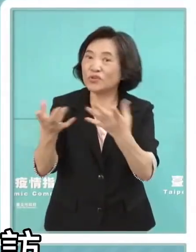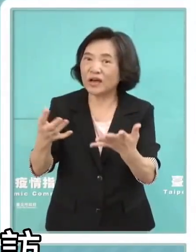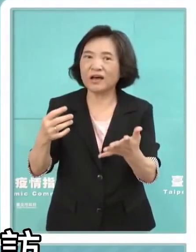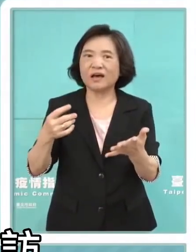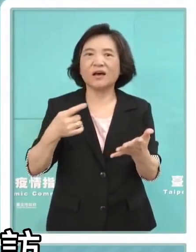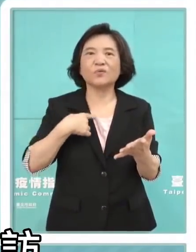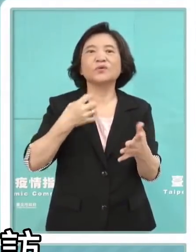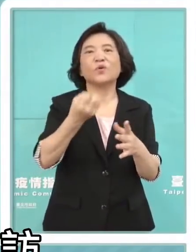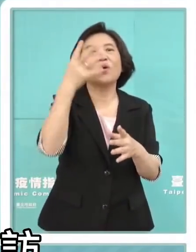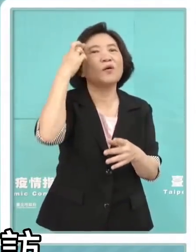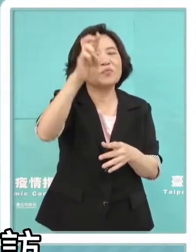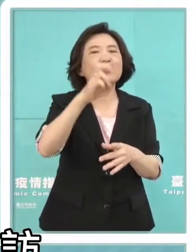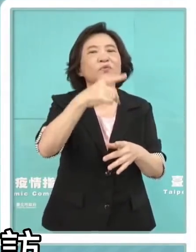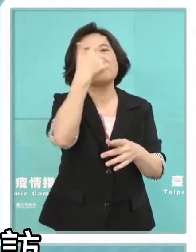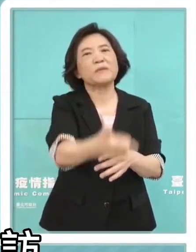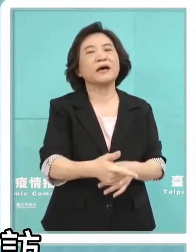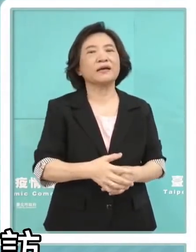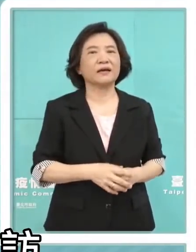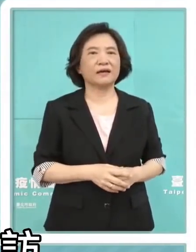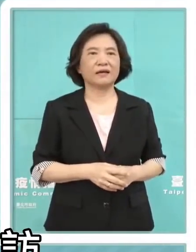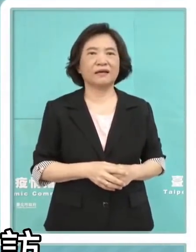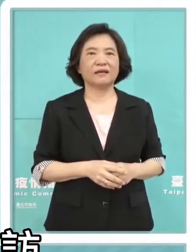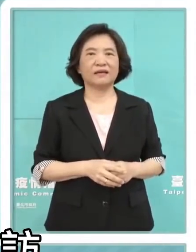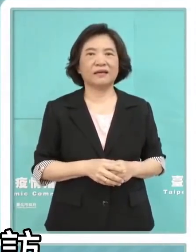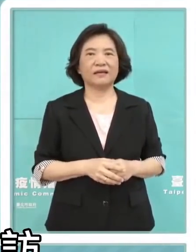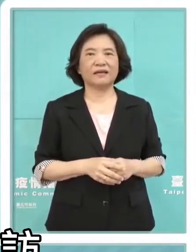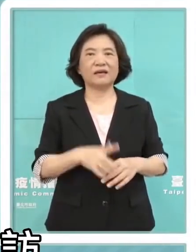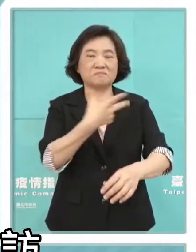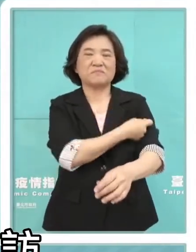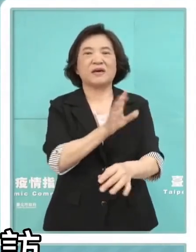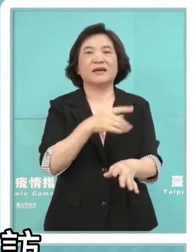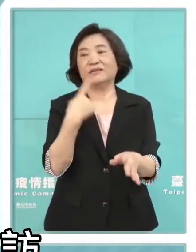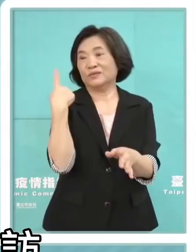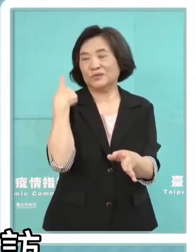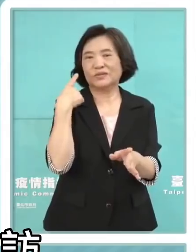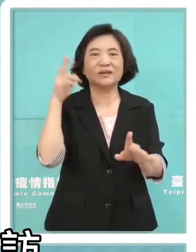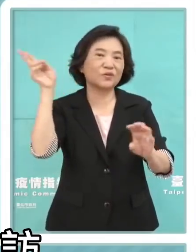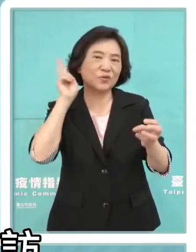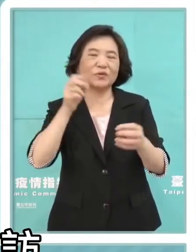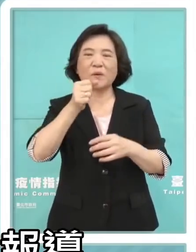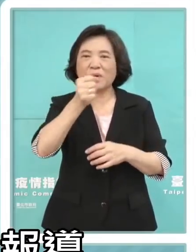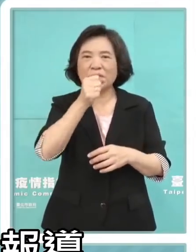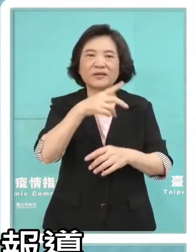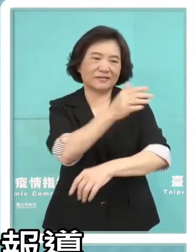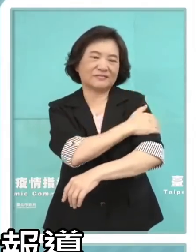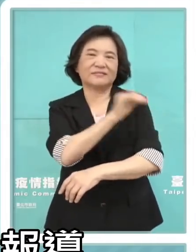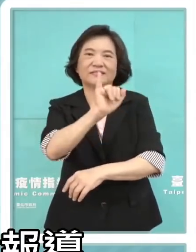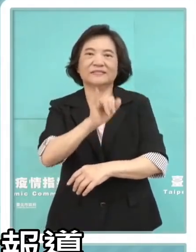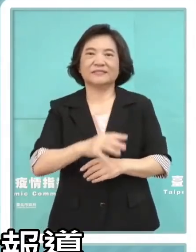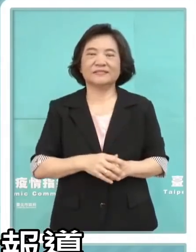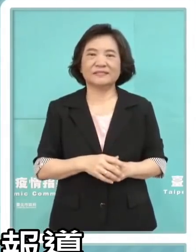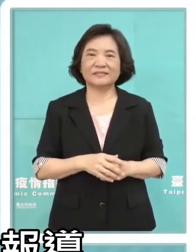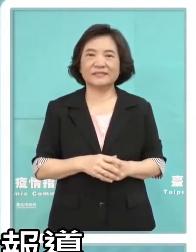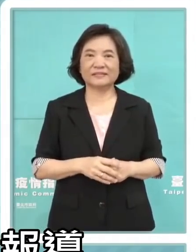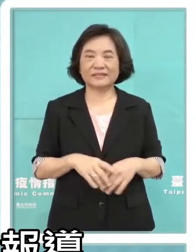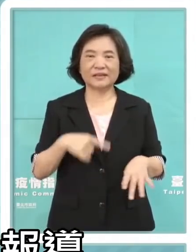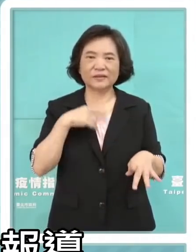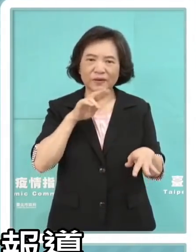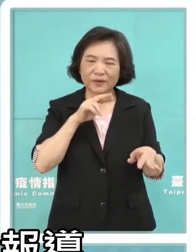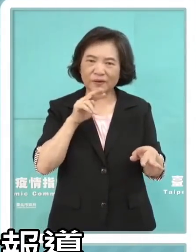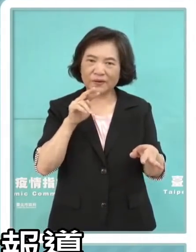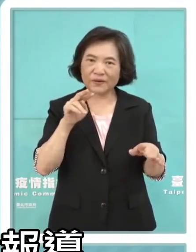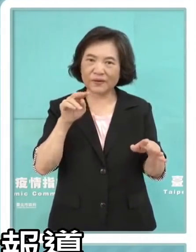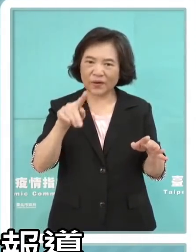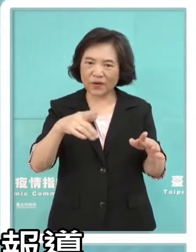昨天我接受那个陈凤信的广播专访，你知道？其实后来我看了，不管